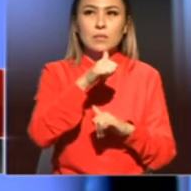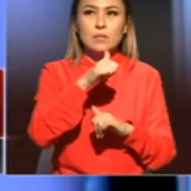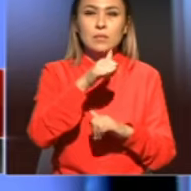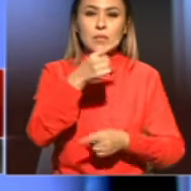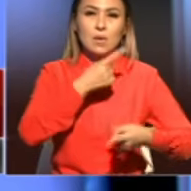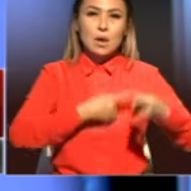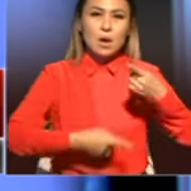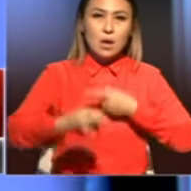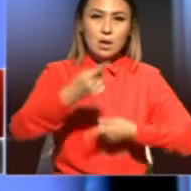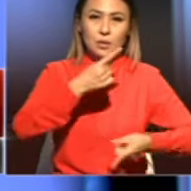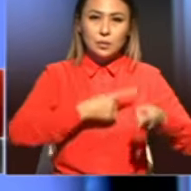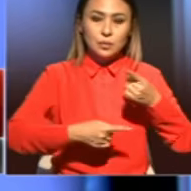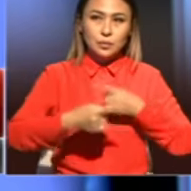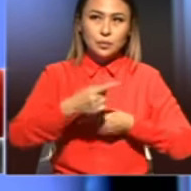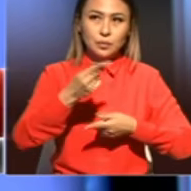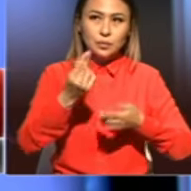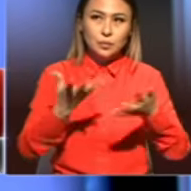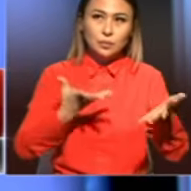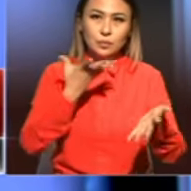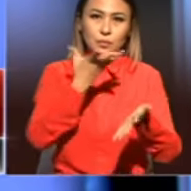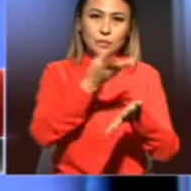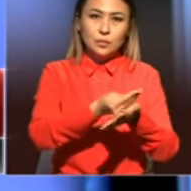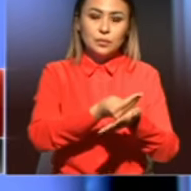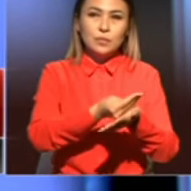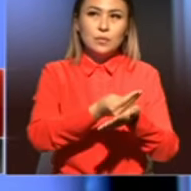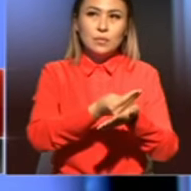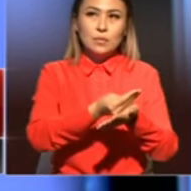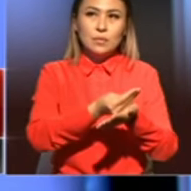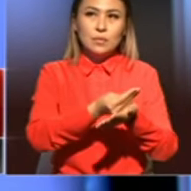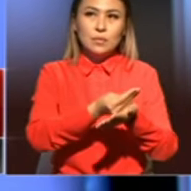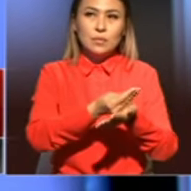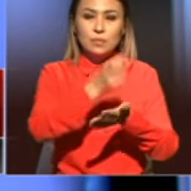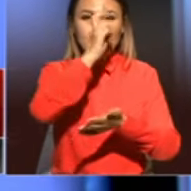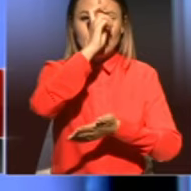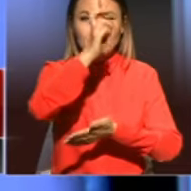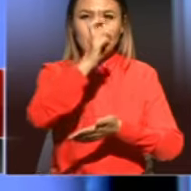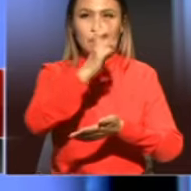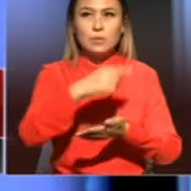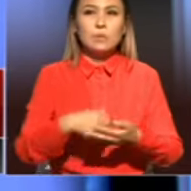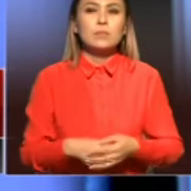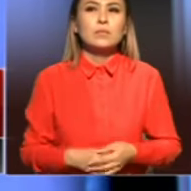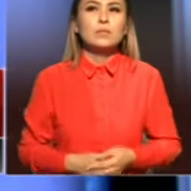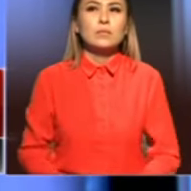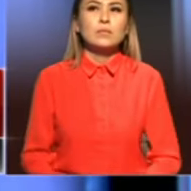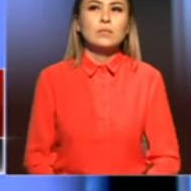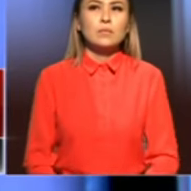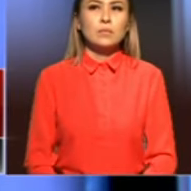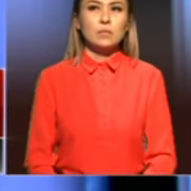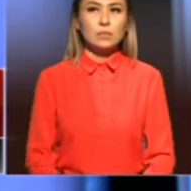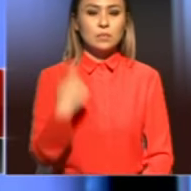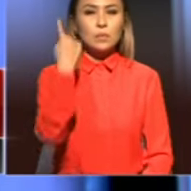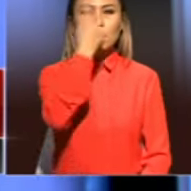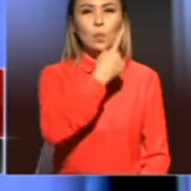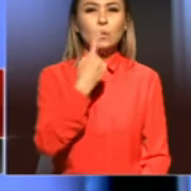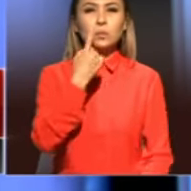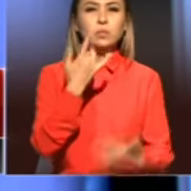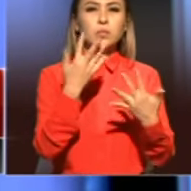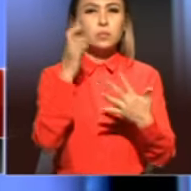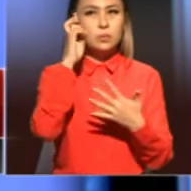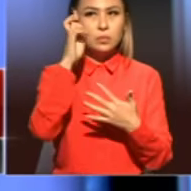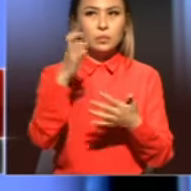қайтару бюджетке салмақ кіреді ғой, иә. Бюджетке салмақ. Сәбит, қанша жылына біз бюджетке